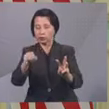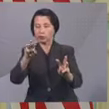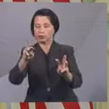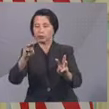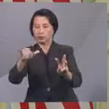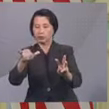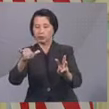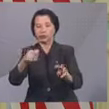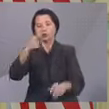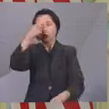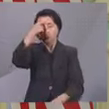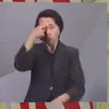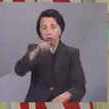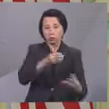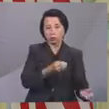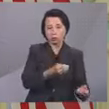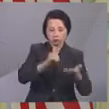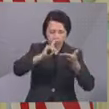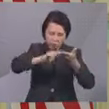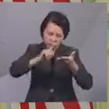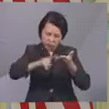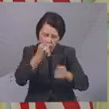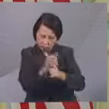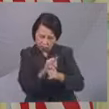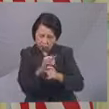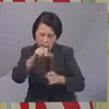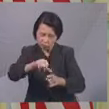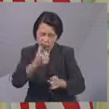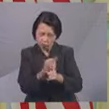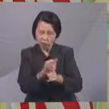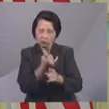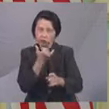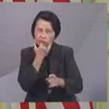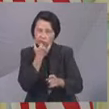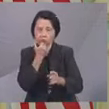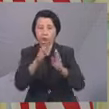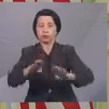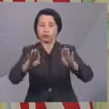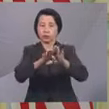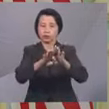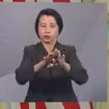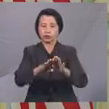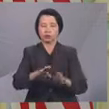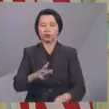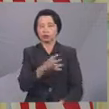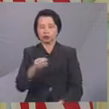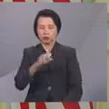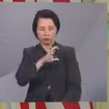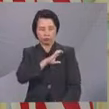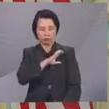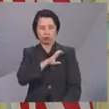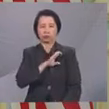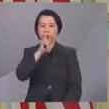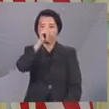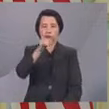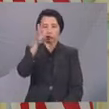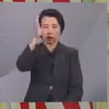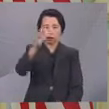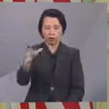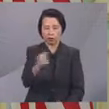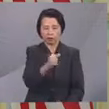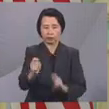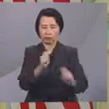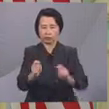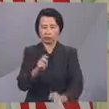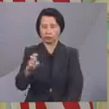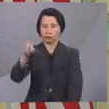www.sebenarnya.my untuk menyemak kesahihan berita. Pihak PDRM pastinya akan mengambil